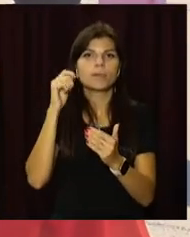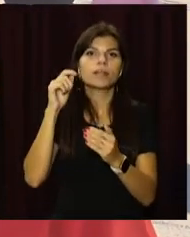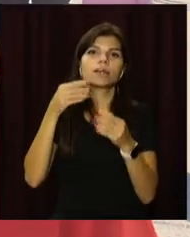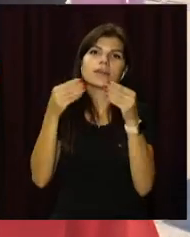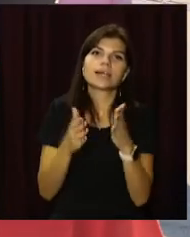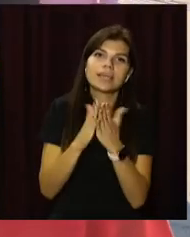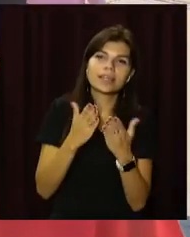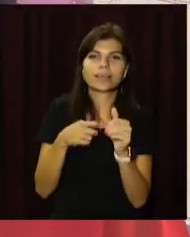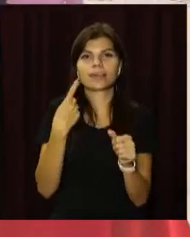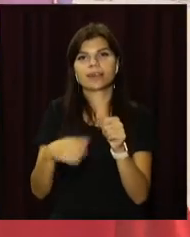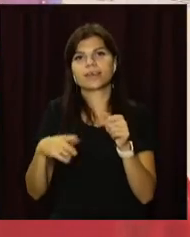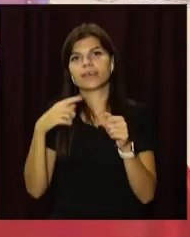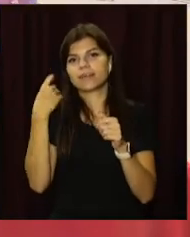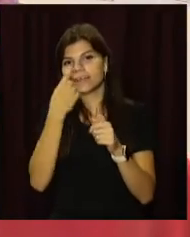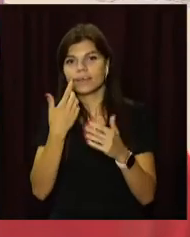творчості. І